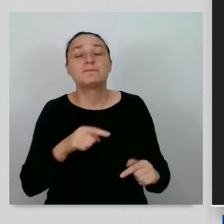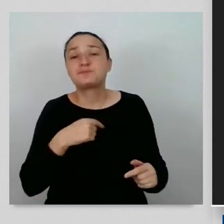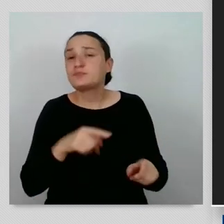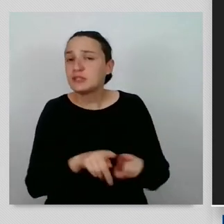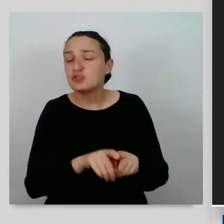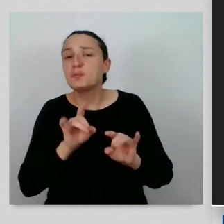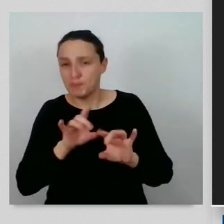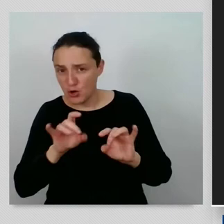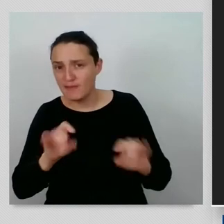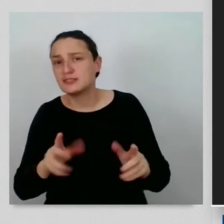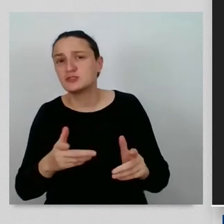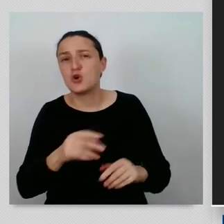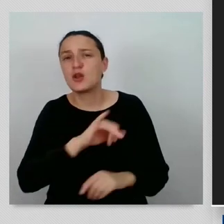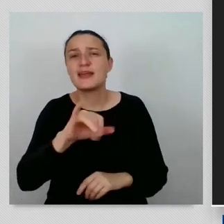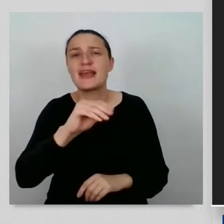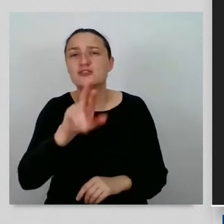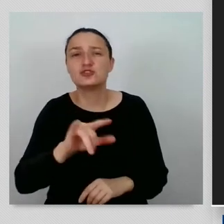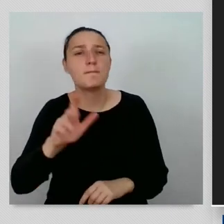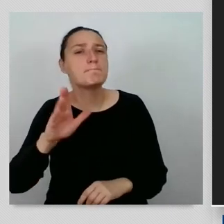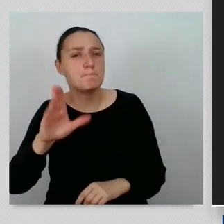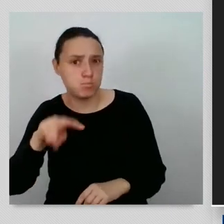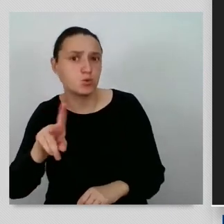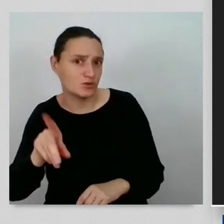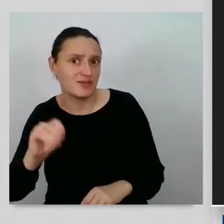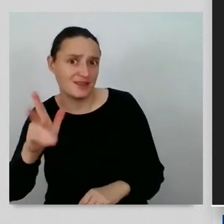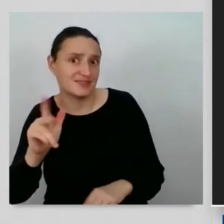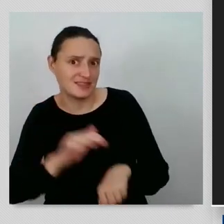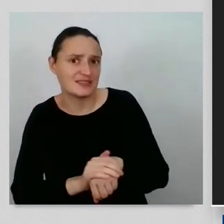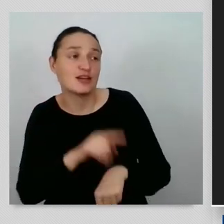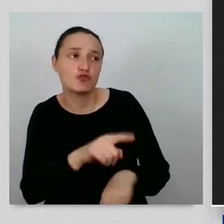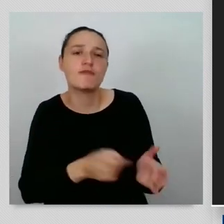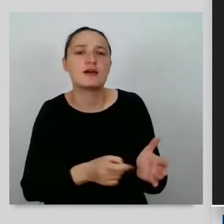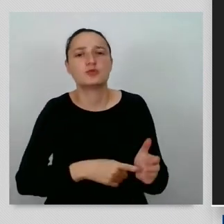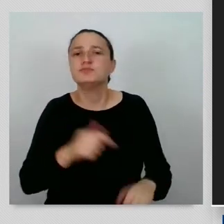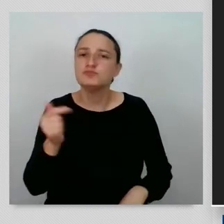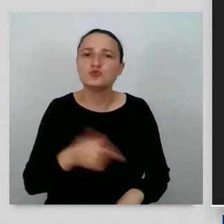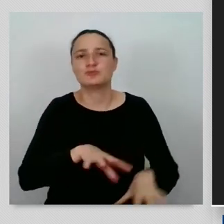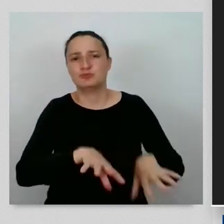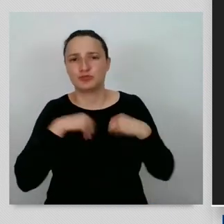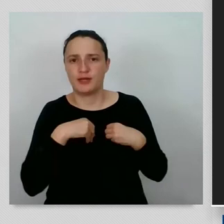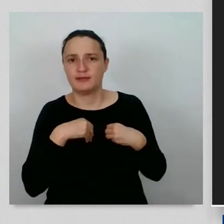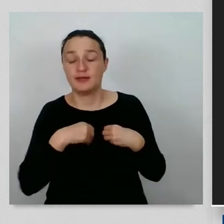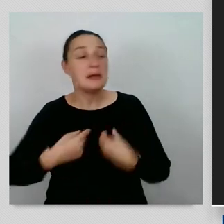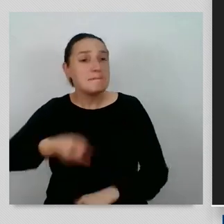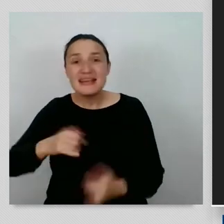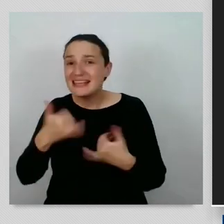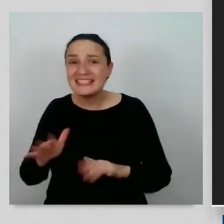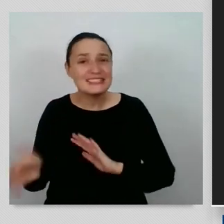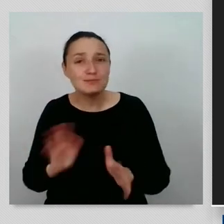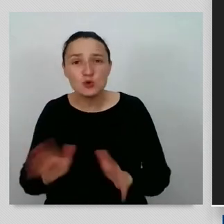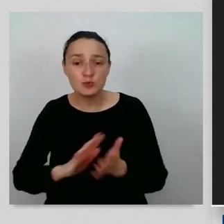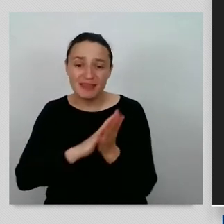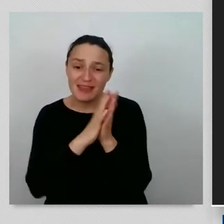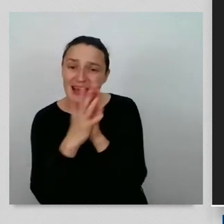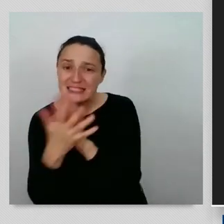profesor Jerzy Buzek, więc że ten warunek musi być zaakceptowany, ponieważ my w inny sposób transformacji